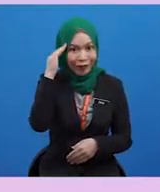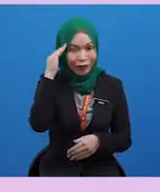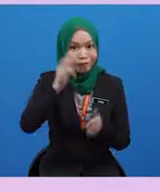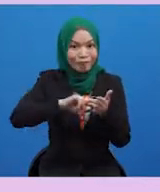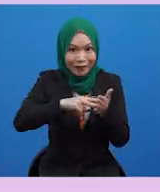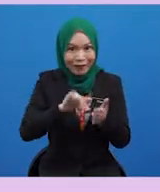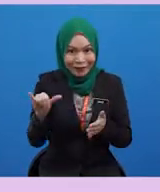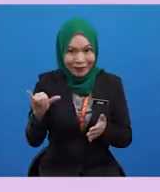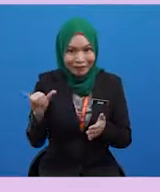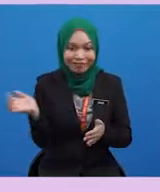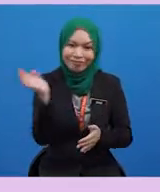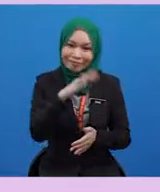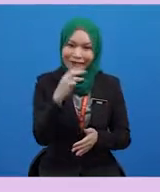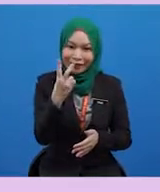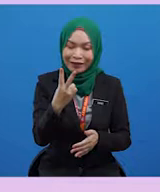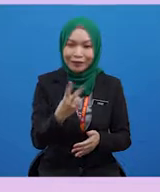bincangkan.